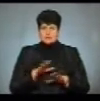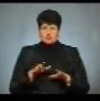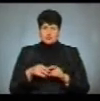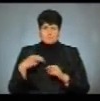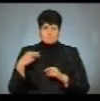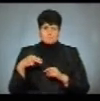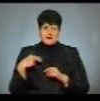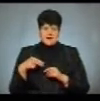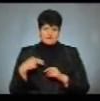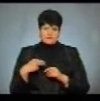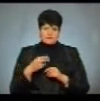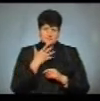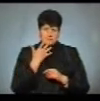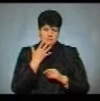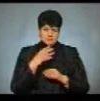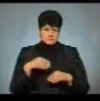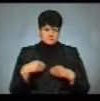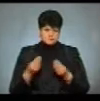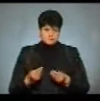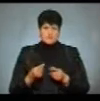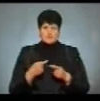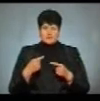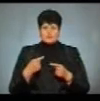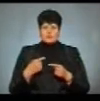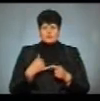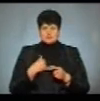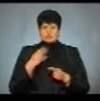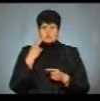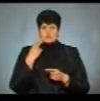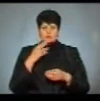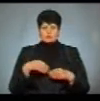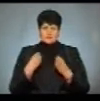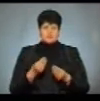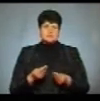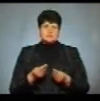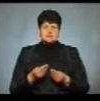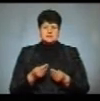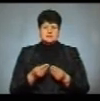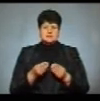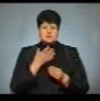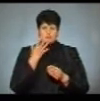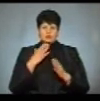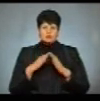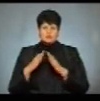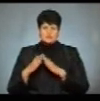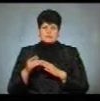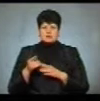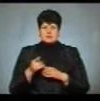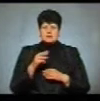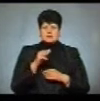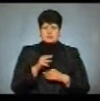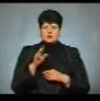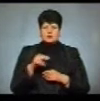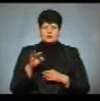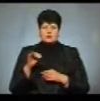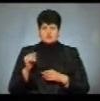перерв теплопостачання, як в інших місцях. Тобто теплонесій постійно подавався до будинків. Тернополянка Тетяна